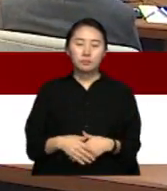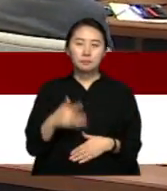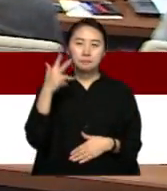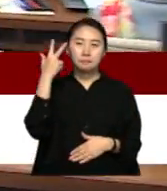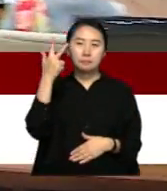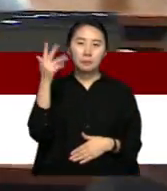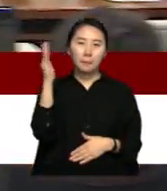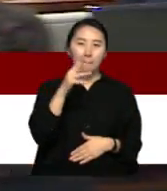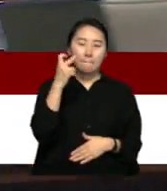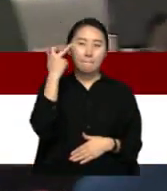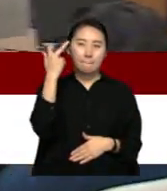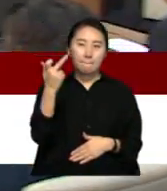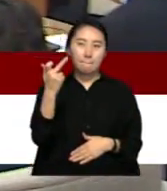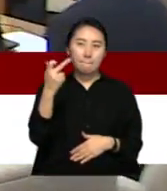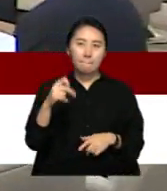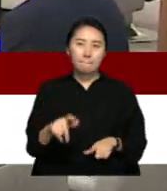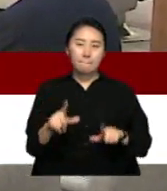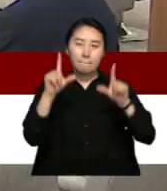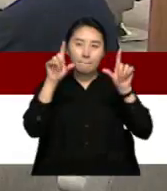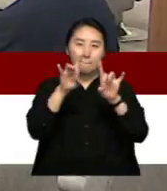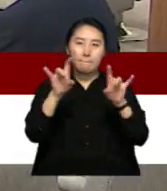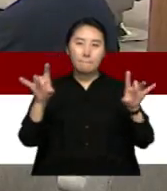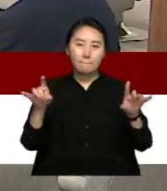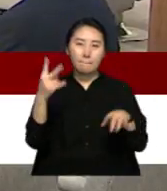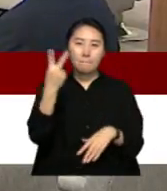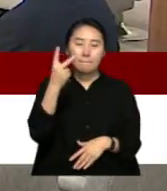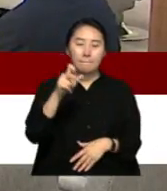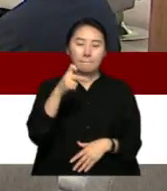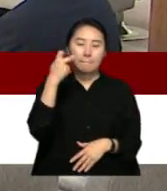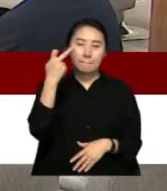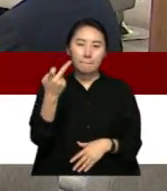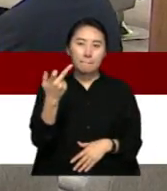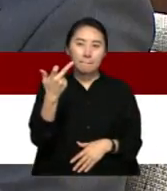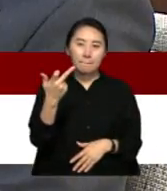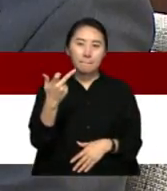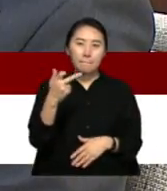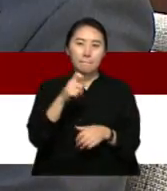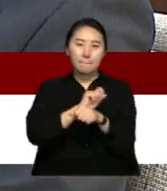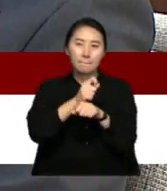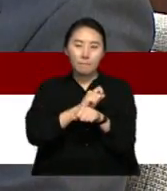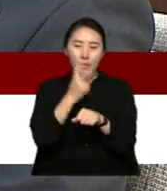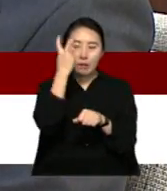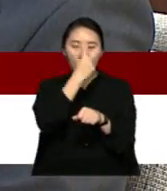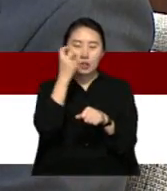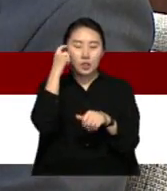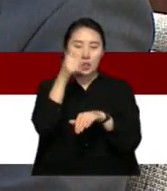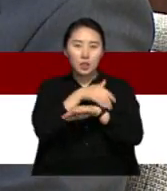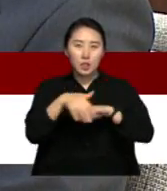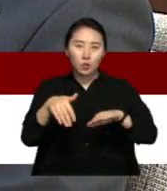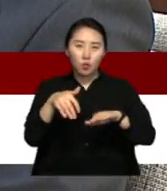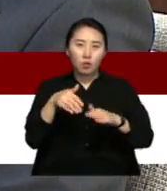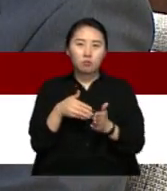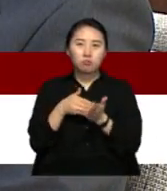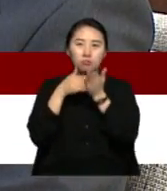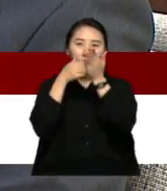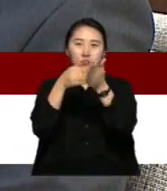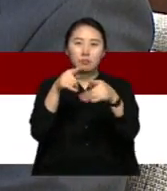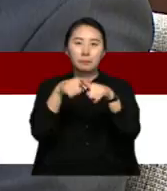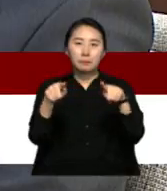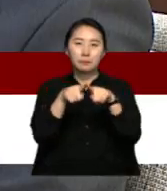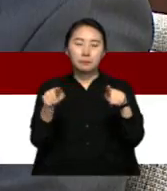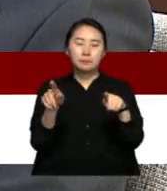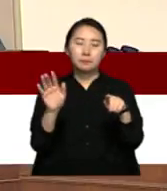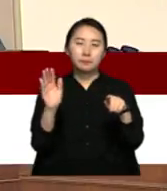8일부터 10일까지 각 상임위원회별로 2017년도 행정사무감사 계획서를 작성하고 상정안건을